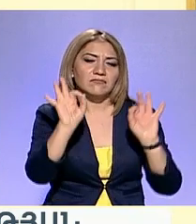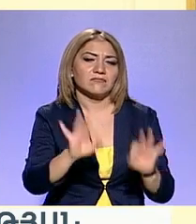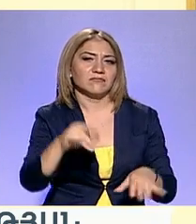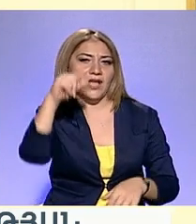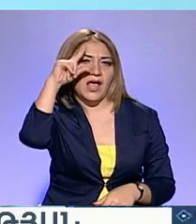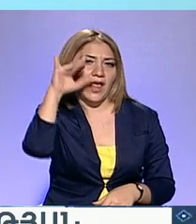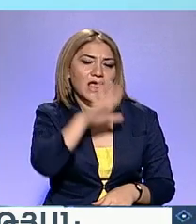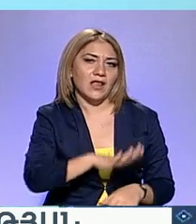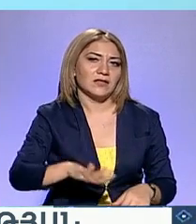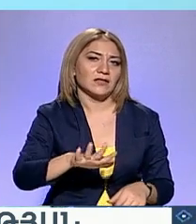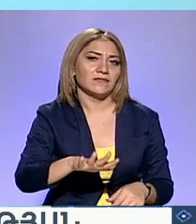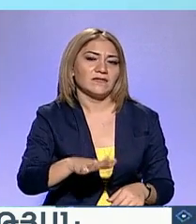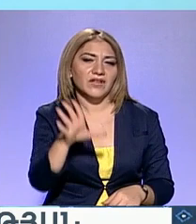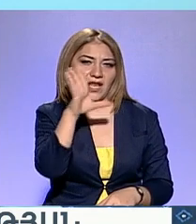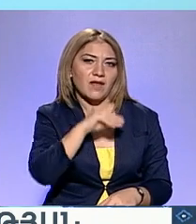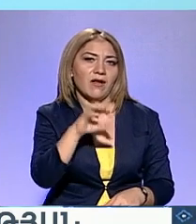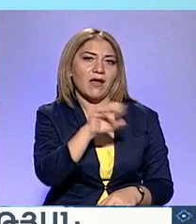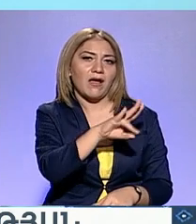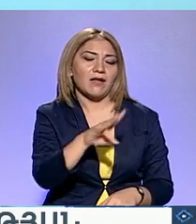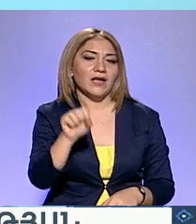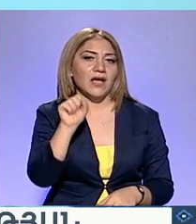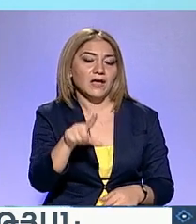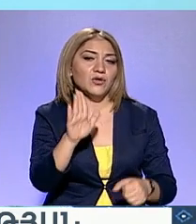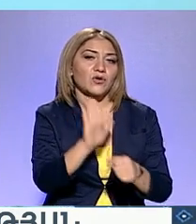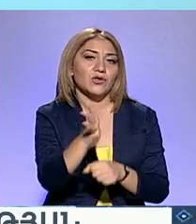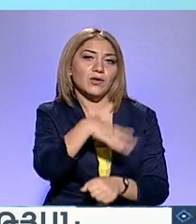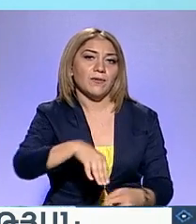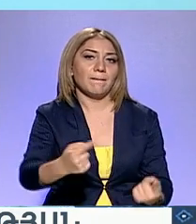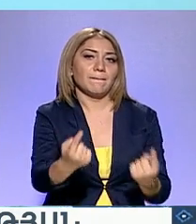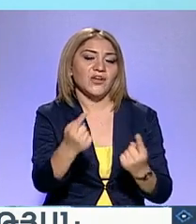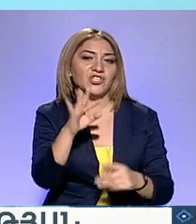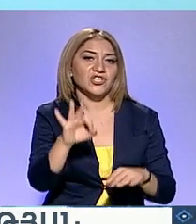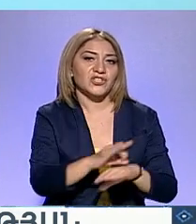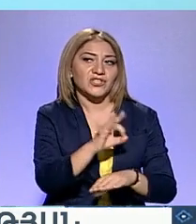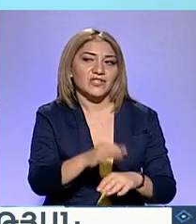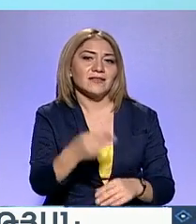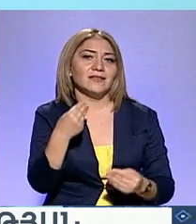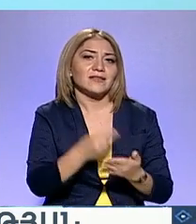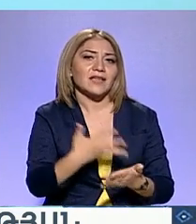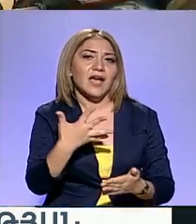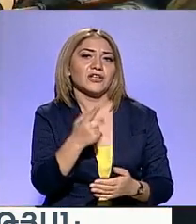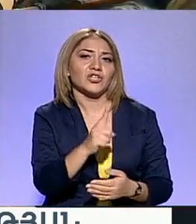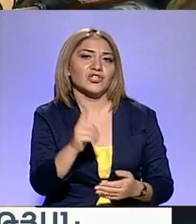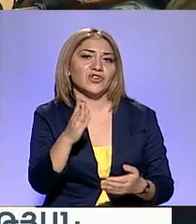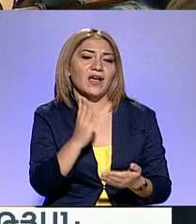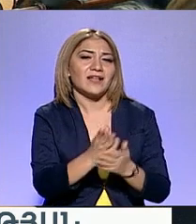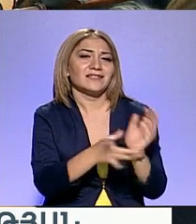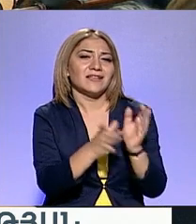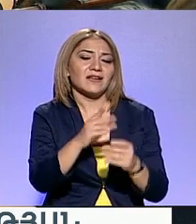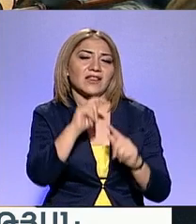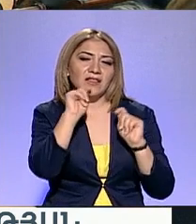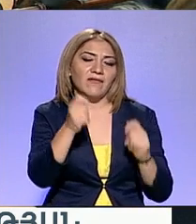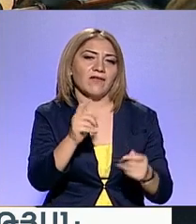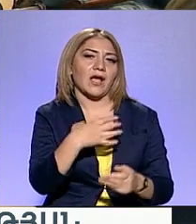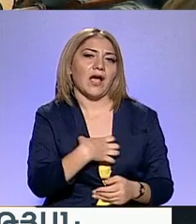դա հնարավոր է։ Աննա Հակոբյանը կոչ արեց բոլոր պաշտոնյաների կանանց իրենց թանկարժեք զարդերը նվիրաբերել ավելի կարևոր արժեքների